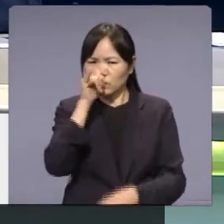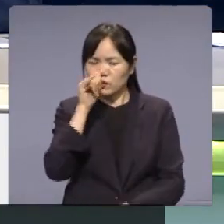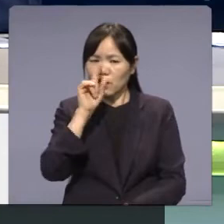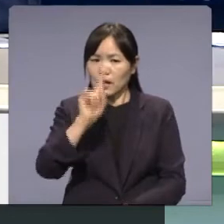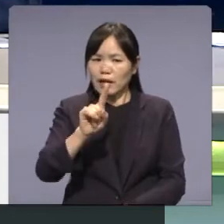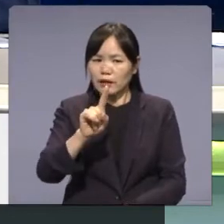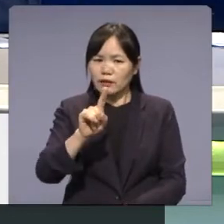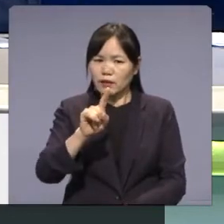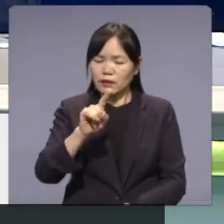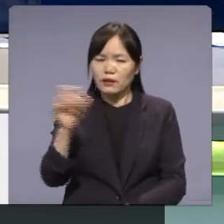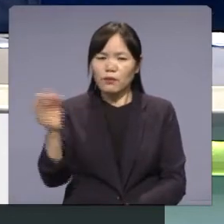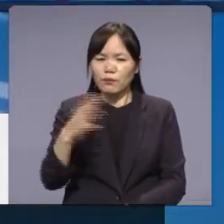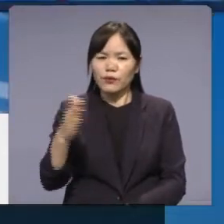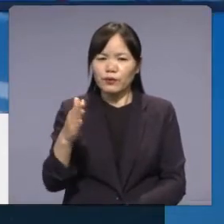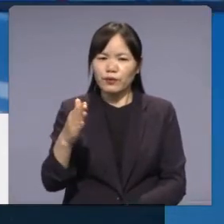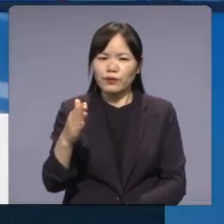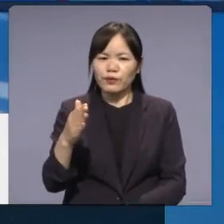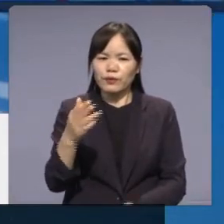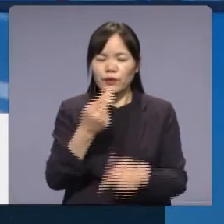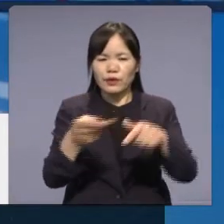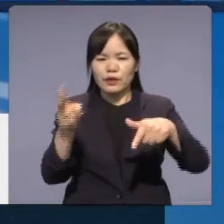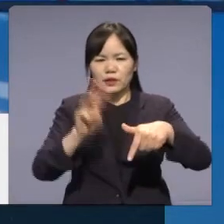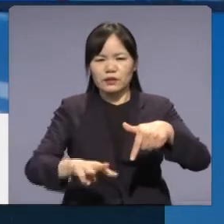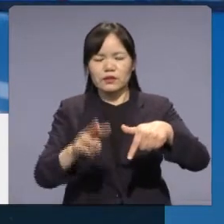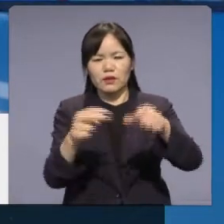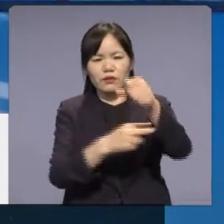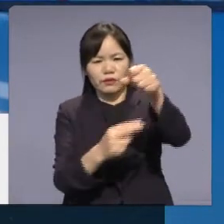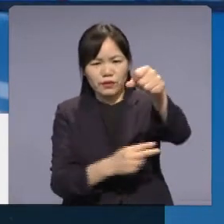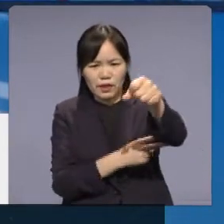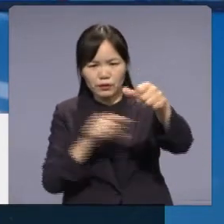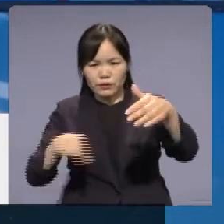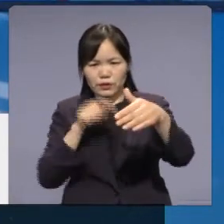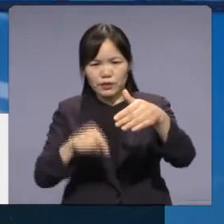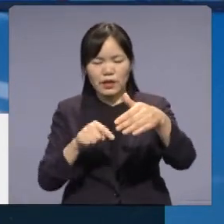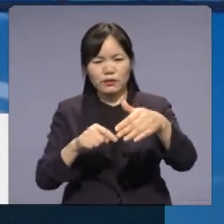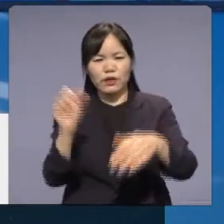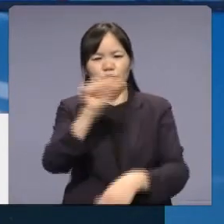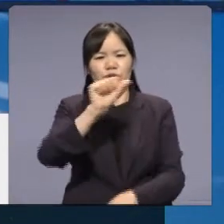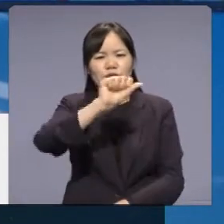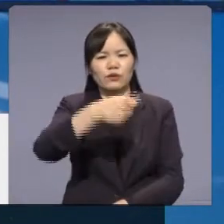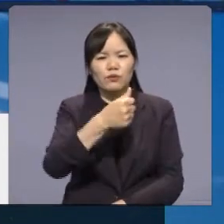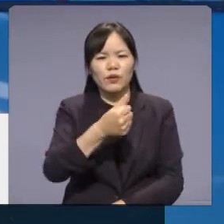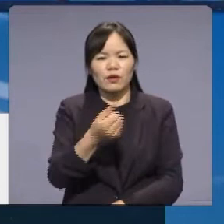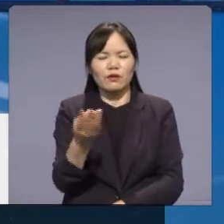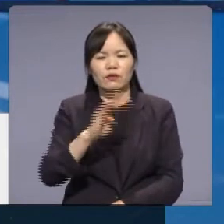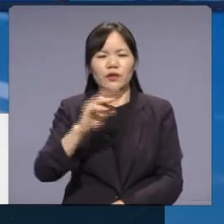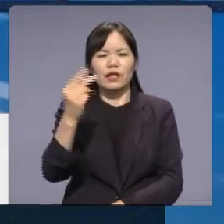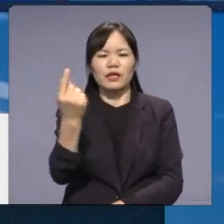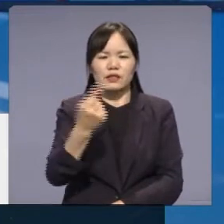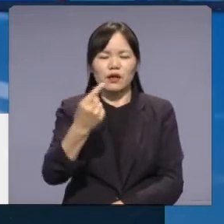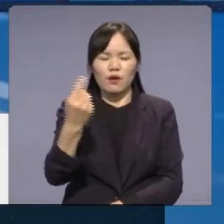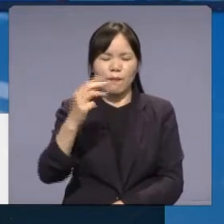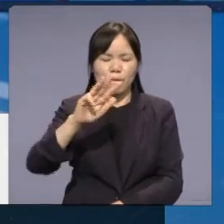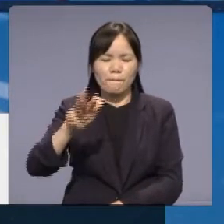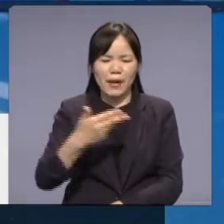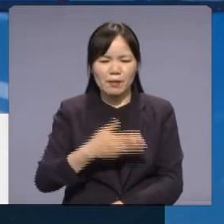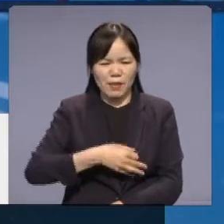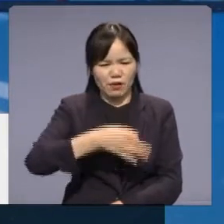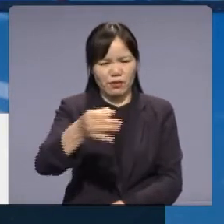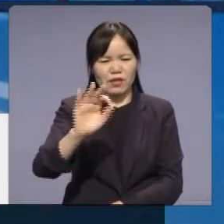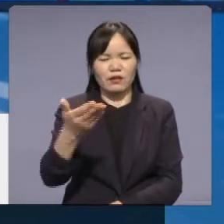무료고 그리고 또 인천대교는 그중에 5,500원인데 3,700원은 할인받고 1,800원 내야 되고 예.